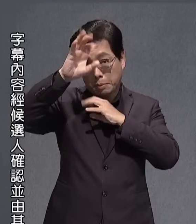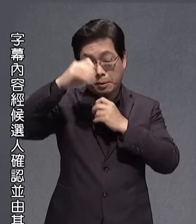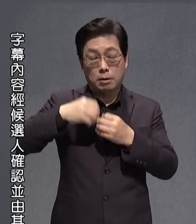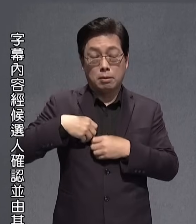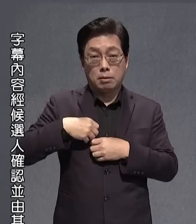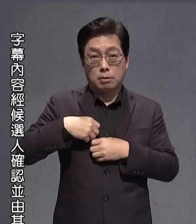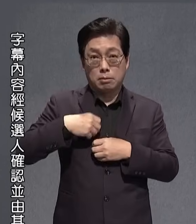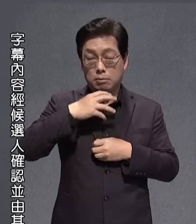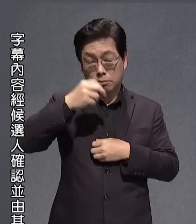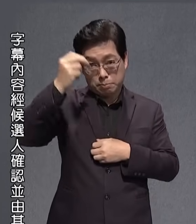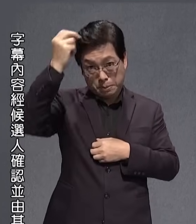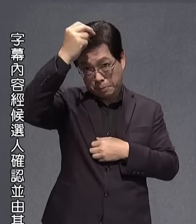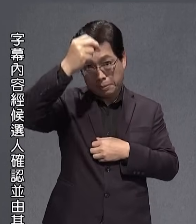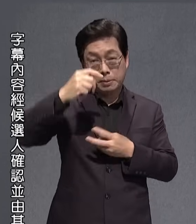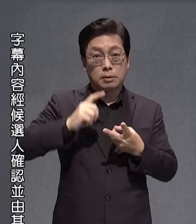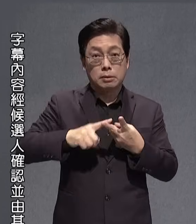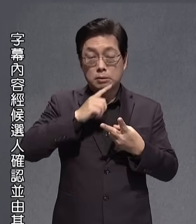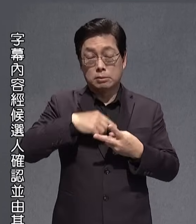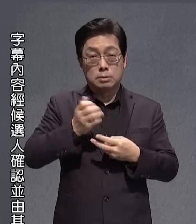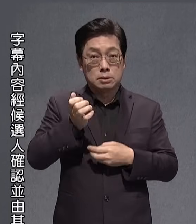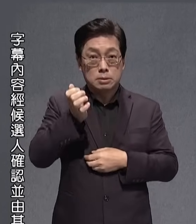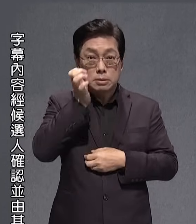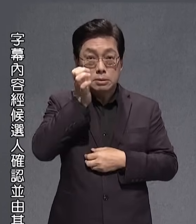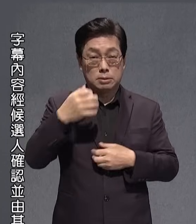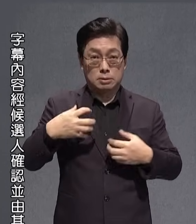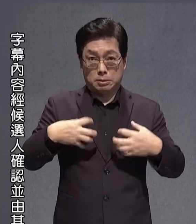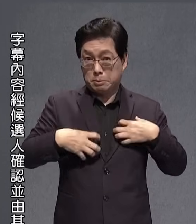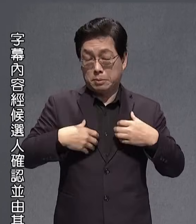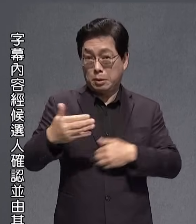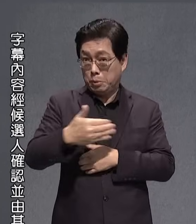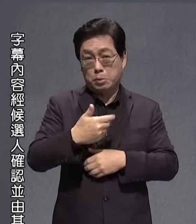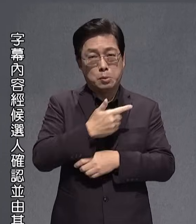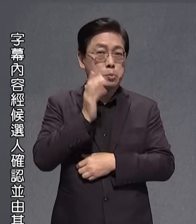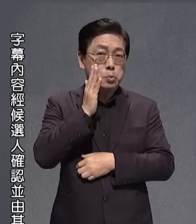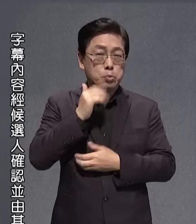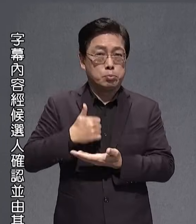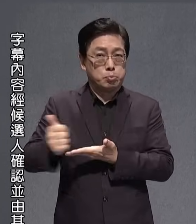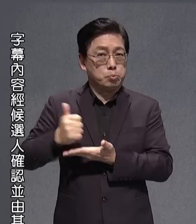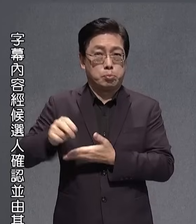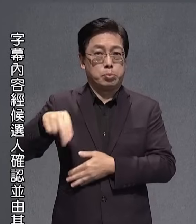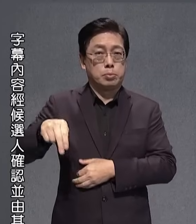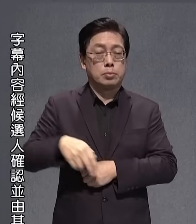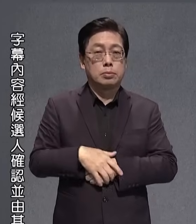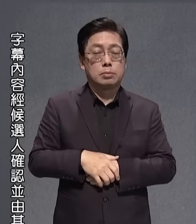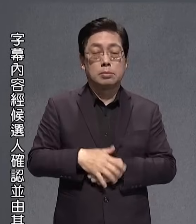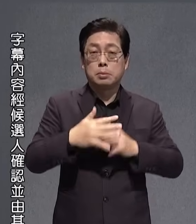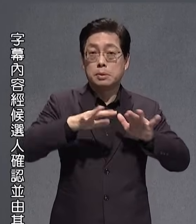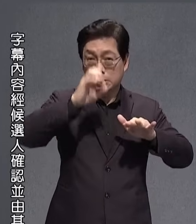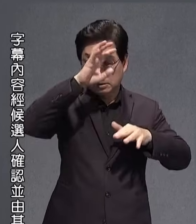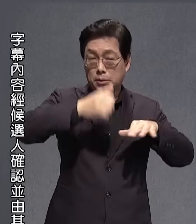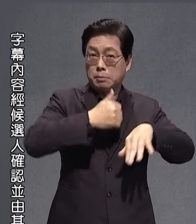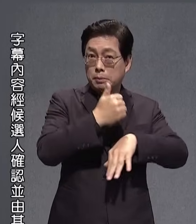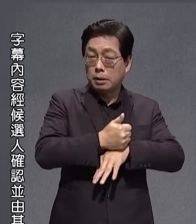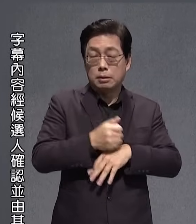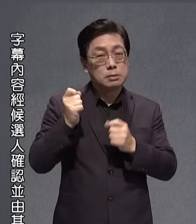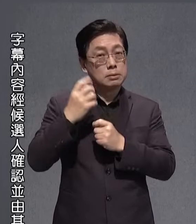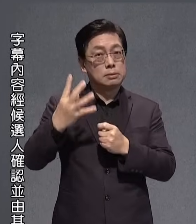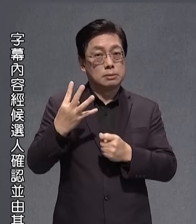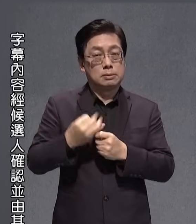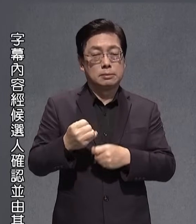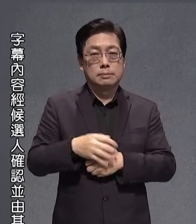橇，包括石斑鱼，顺顺利利啊，高价拢是大陆卖去啊。啊，民进党执政这几